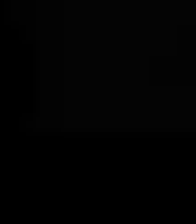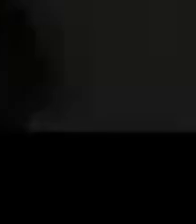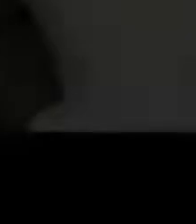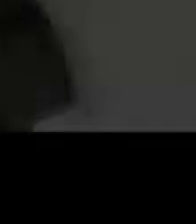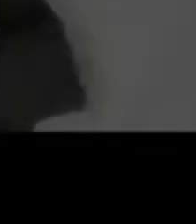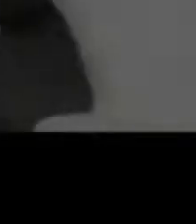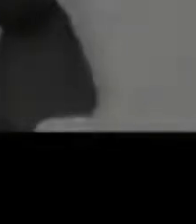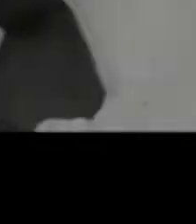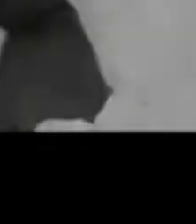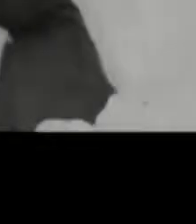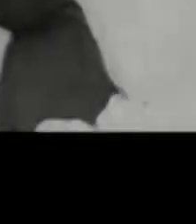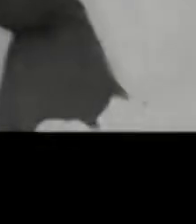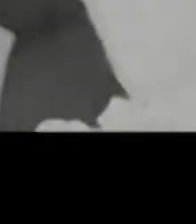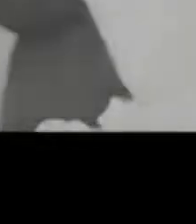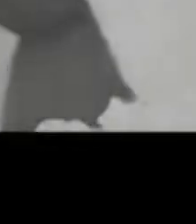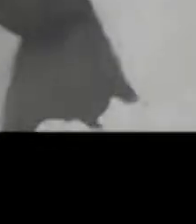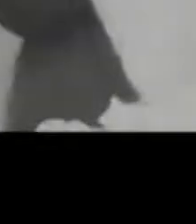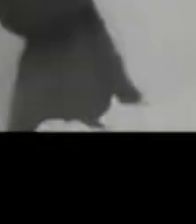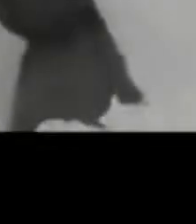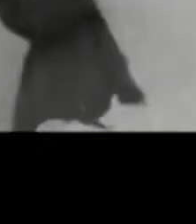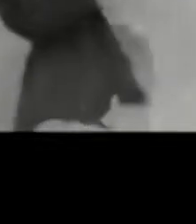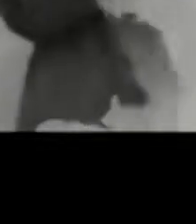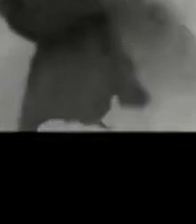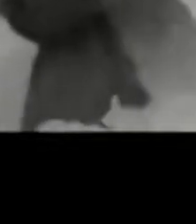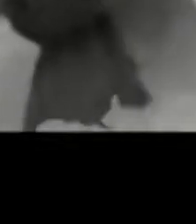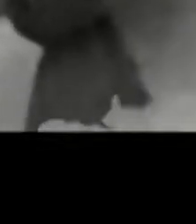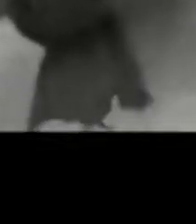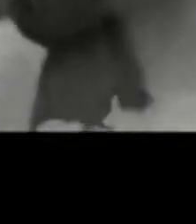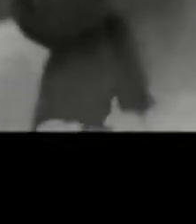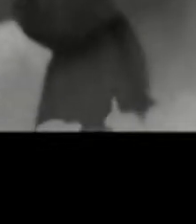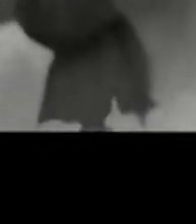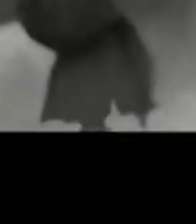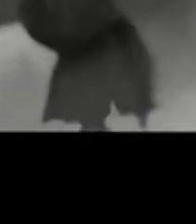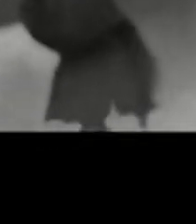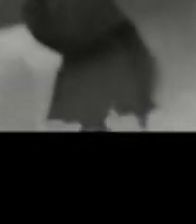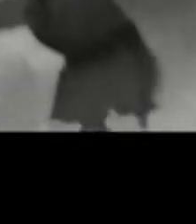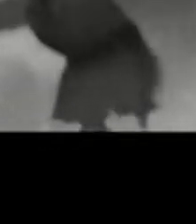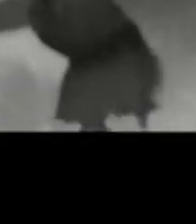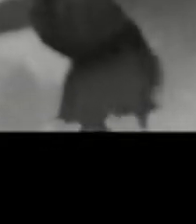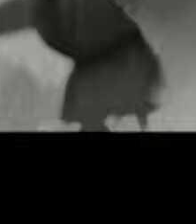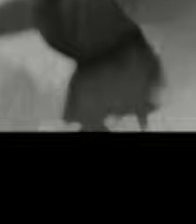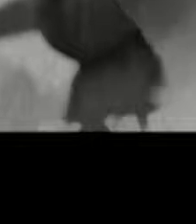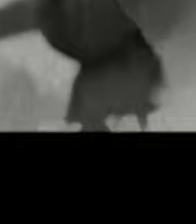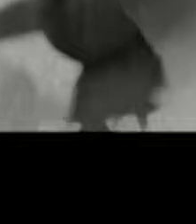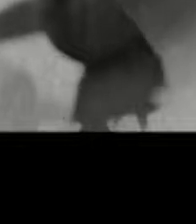kita sempat terhenti perjam jam dinding yang tidak berfungsi